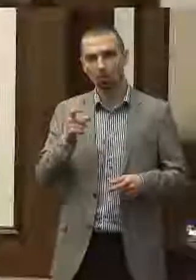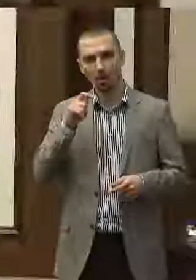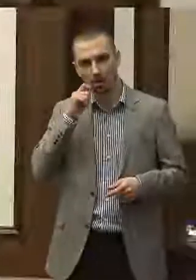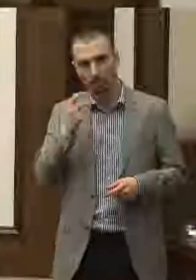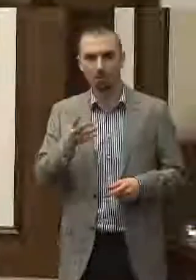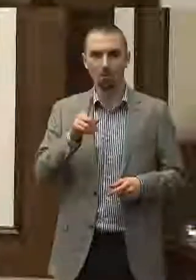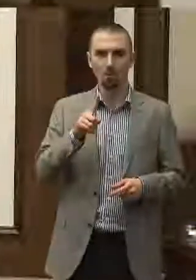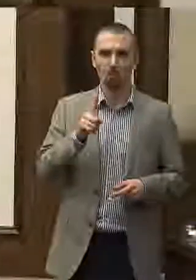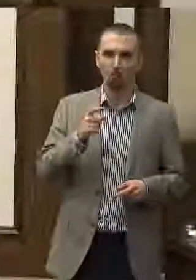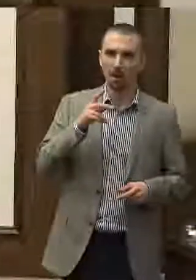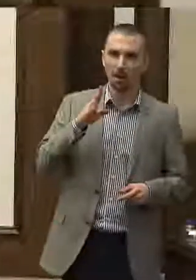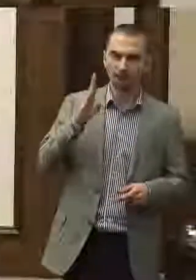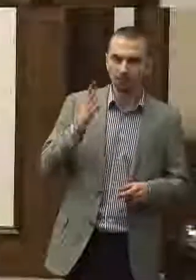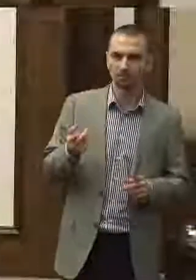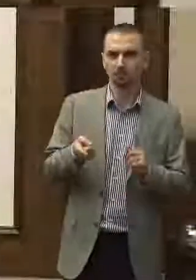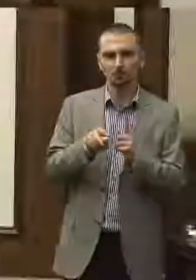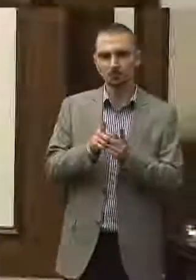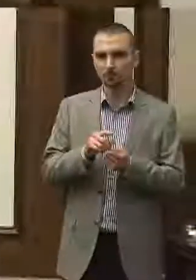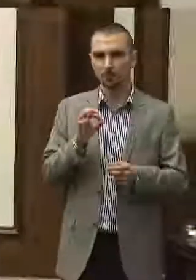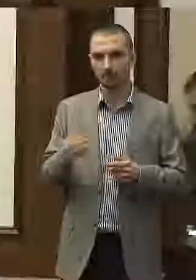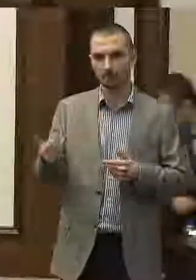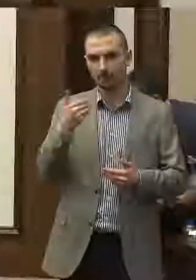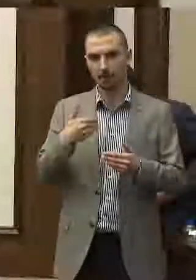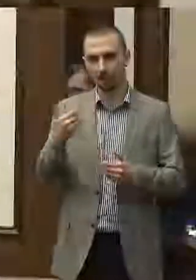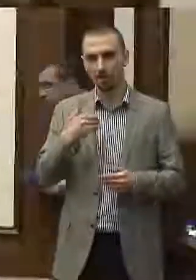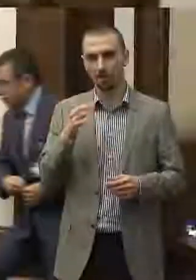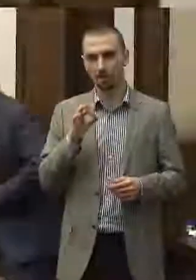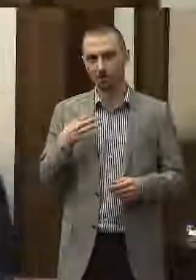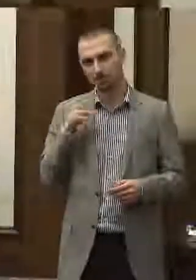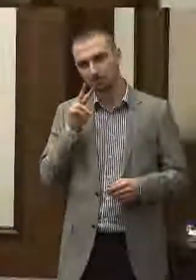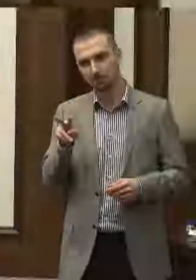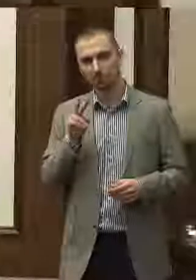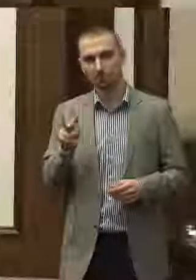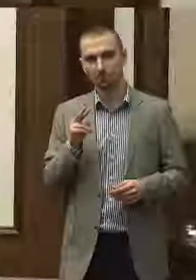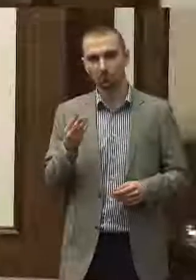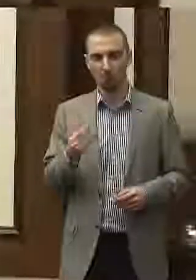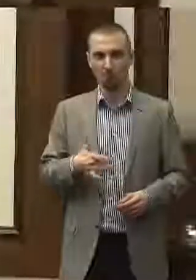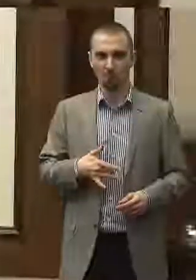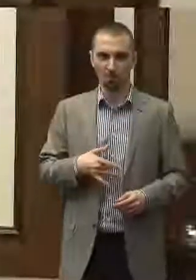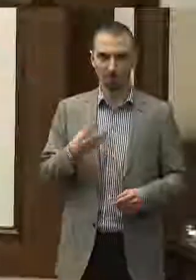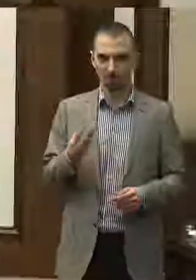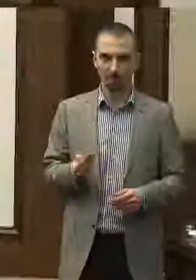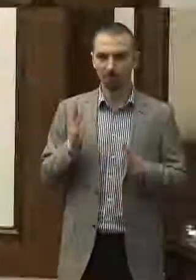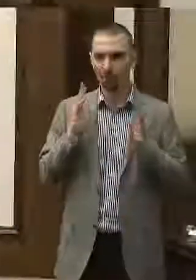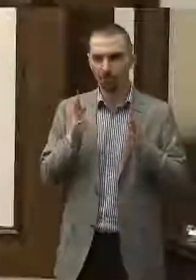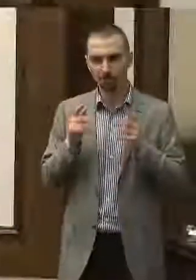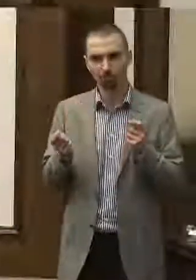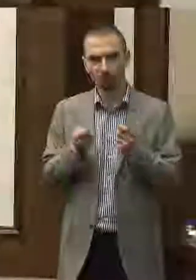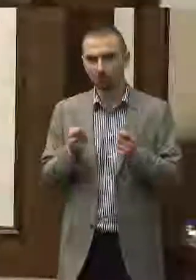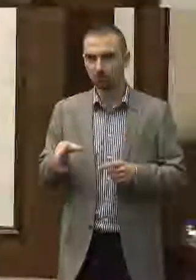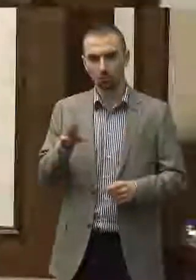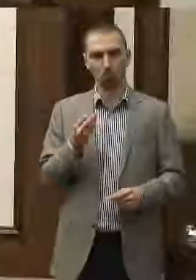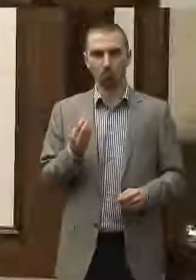Kasım'larda izlediğimiz ve oradan gerçekten memnuniyetle yapılan faaliyetleri gördüğümüz Bedriye Hanım